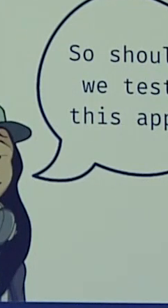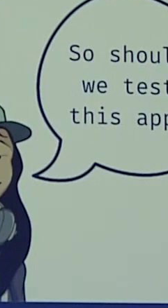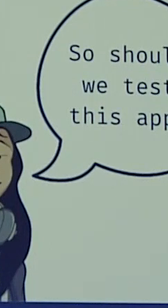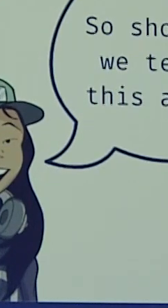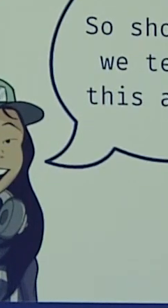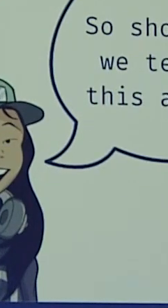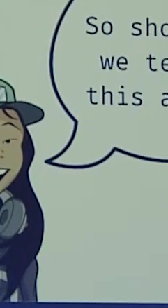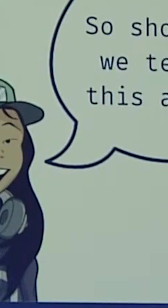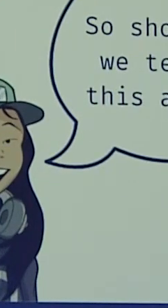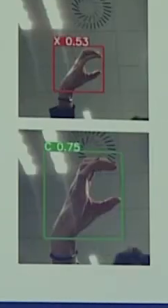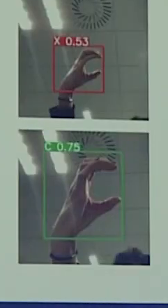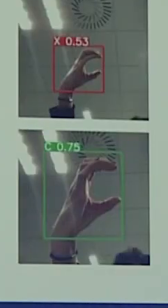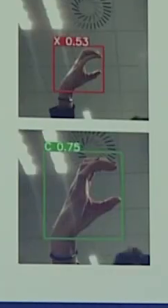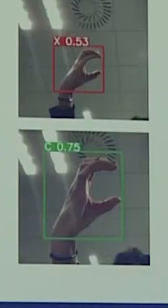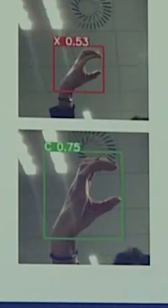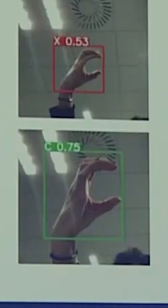peut faire.